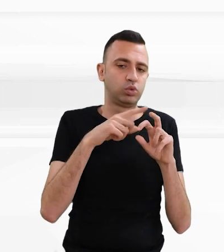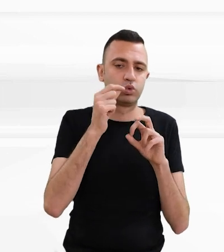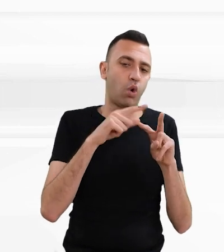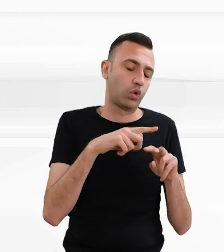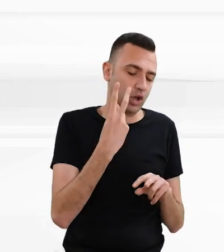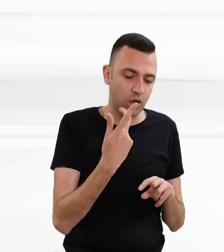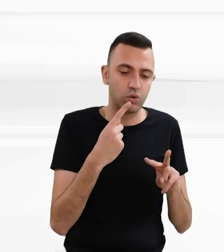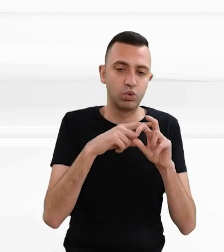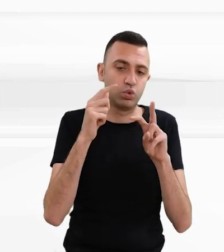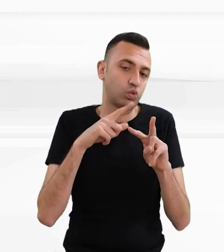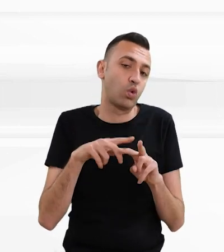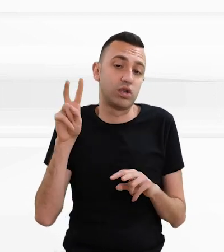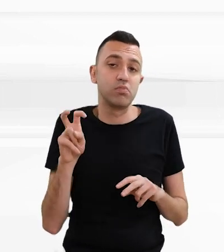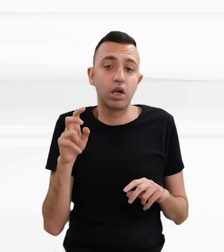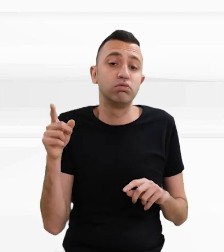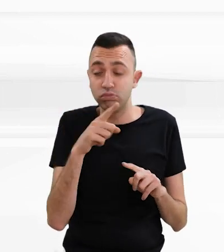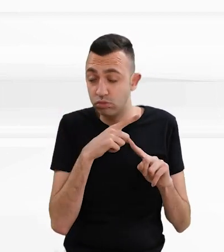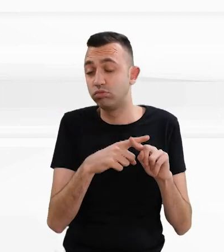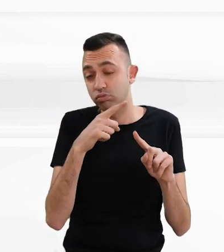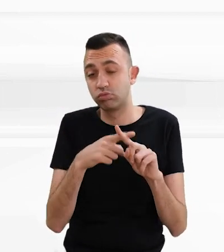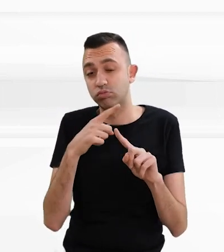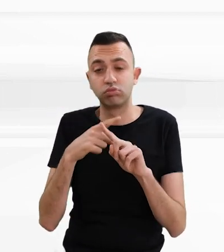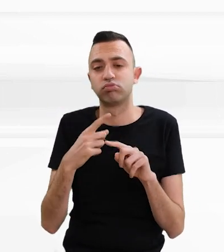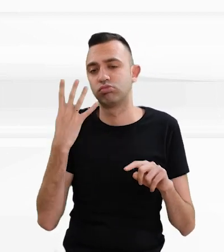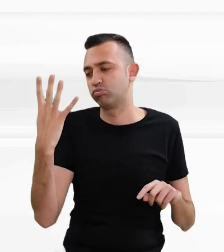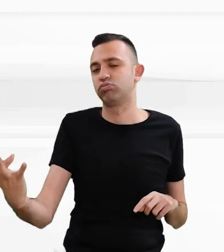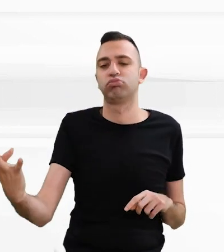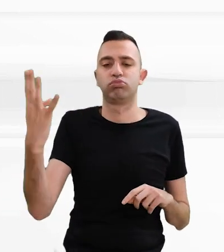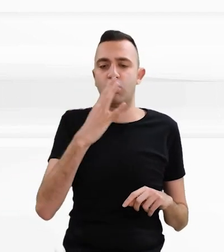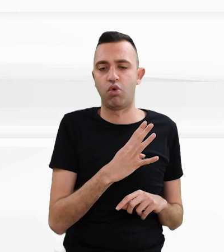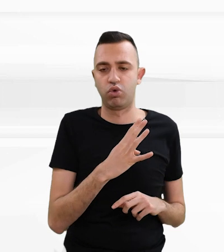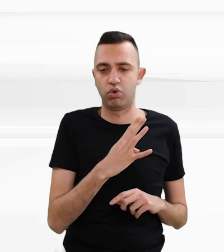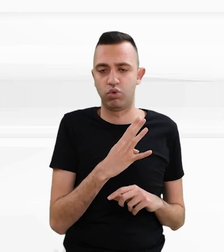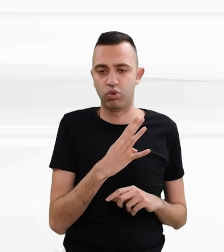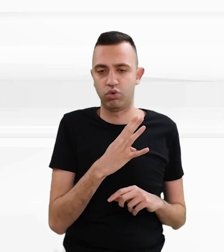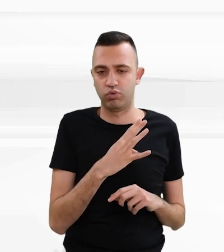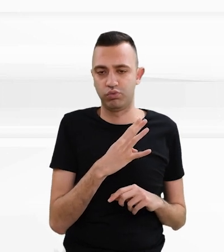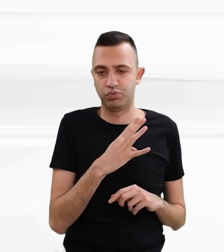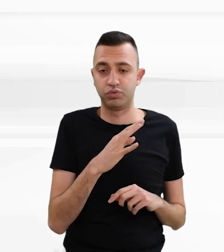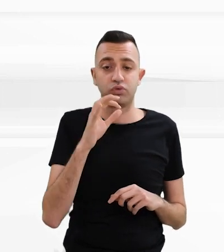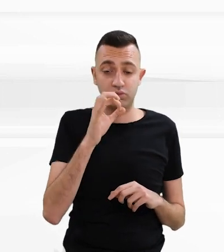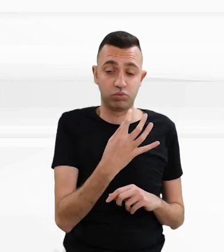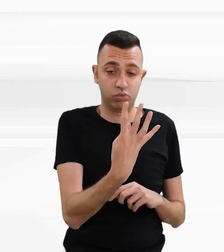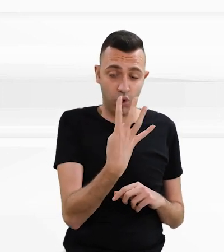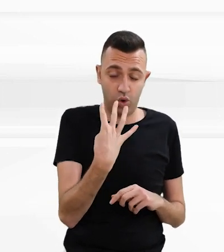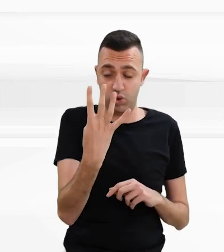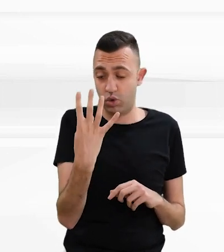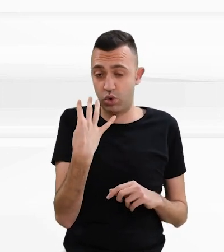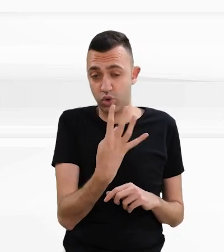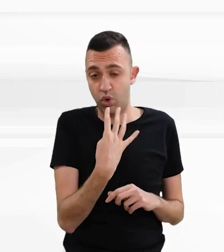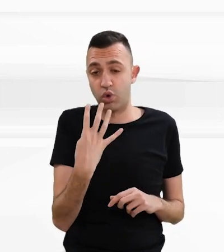28 ile çarpımı düşüneyim Dolayısıyla buradan 4 ihtimal gelecek o zaman her birinden 4 ihtimal den